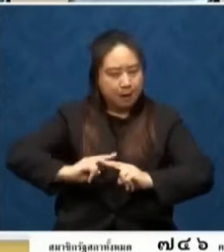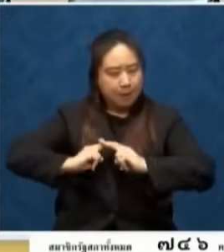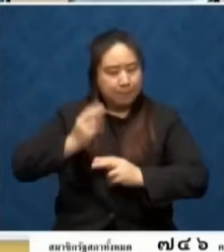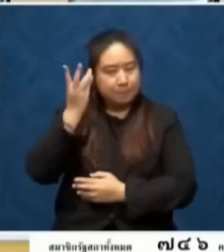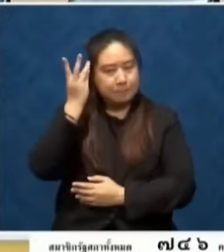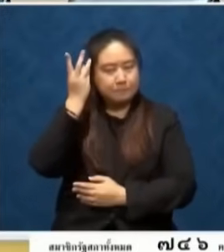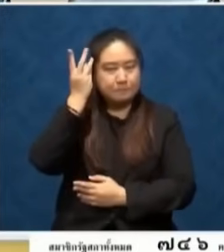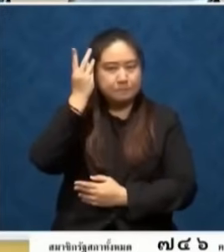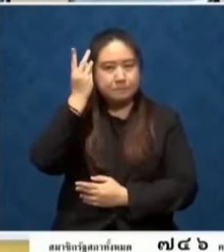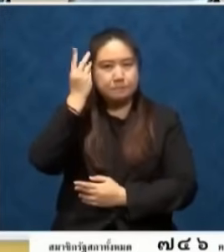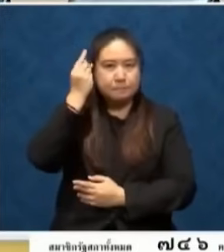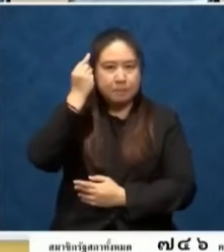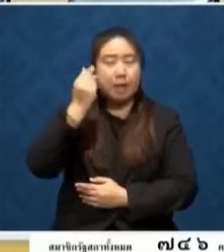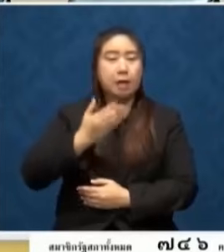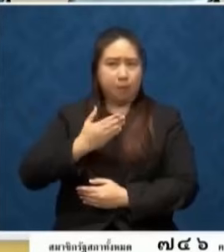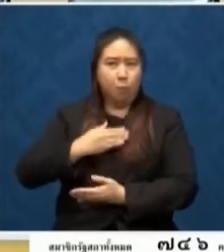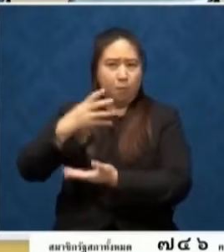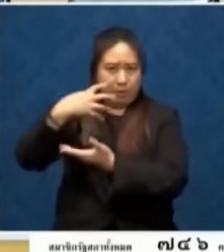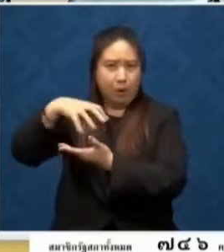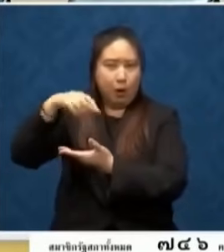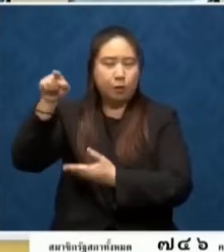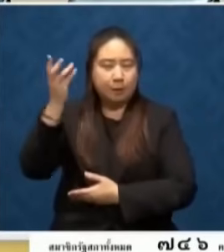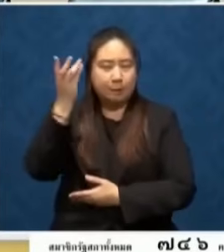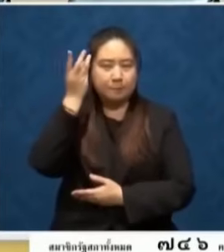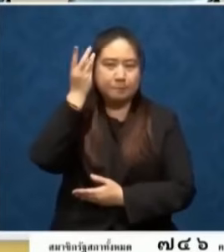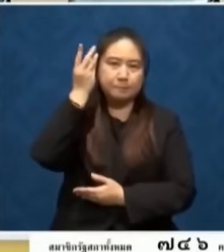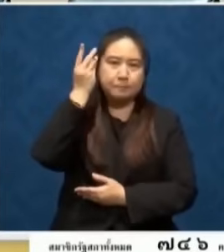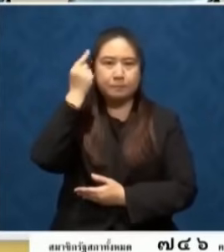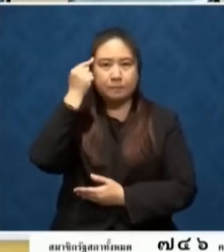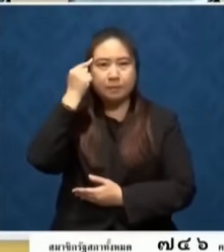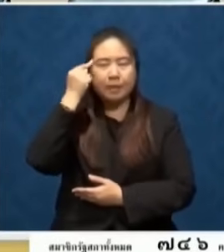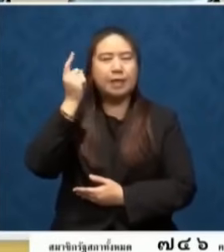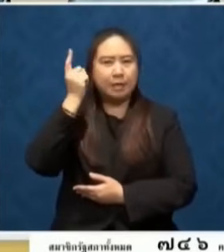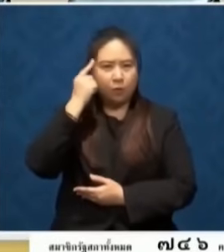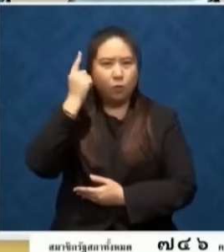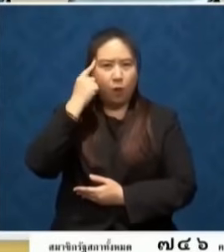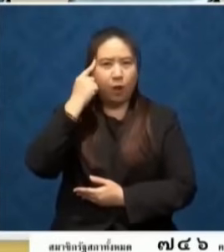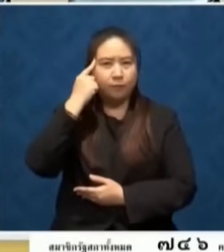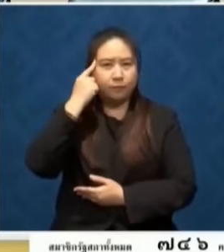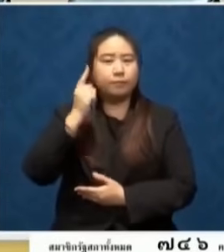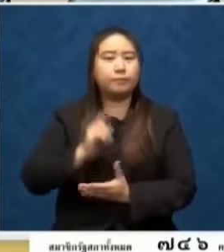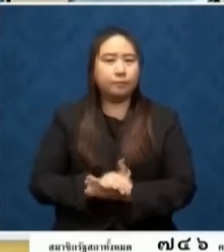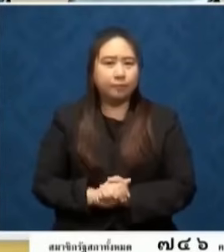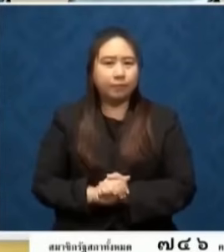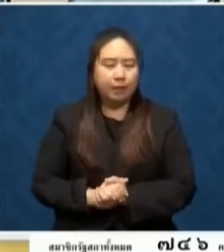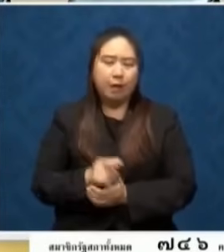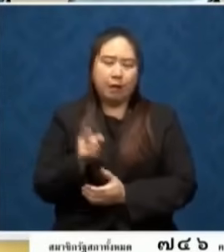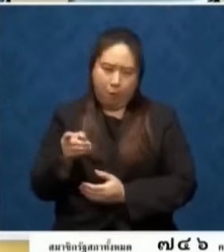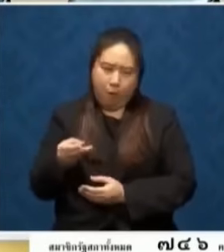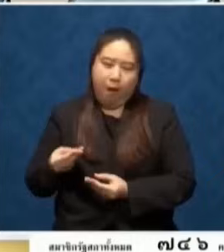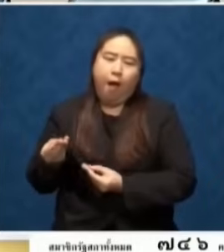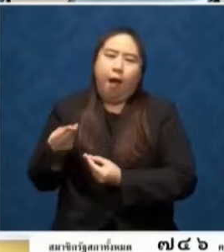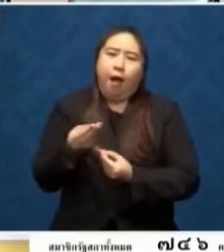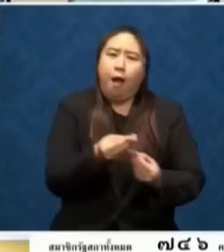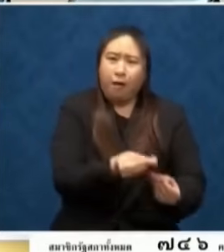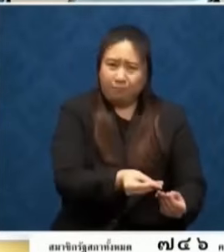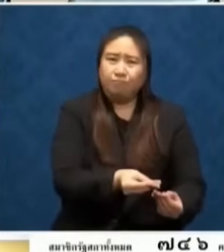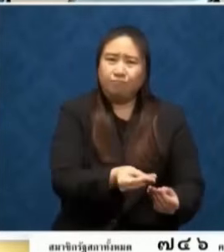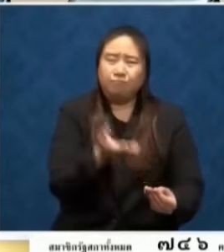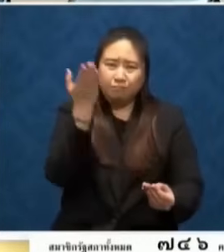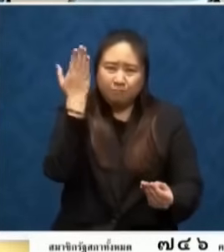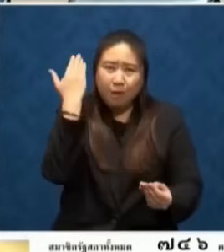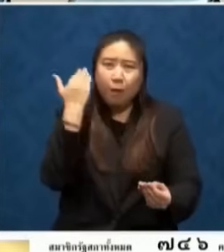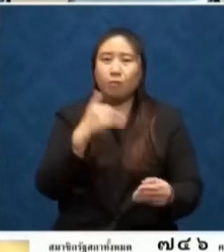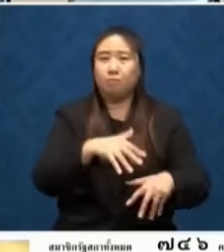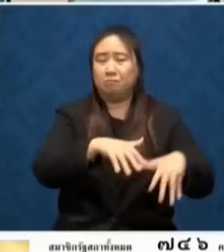านในสิ่งที่ผมได้กราบเรียนว่าน่าจะทบทวนชดเชยความเสียหาย